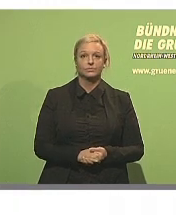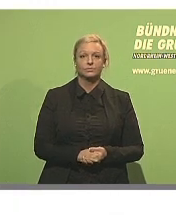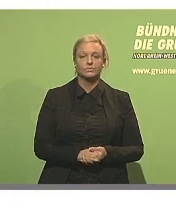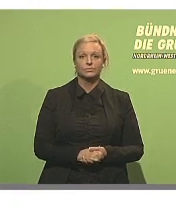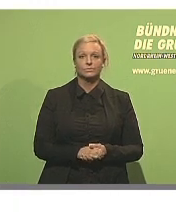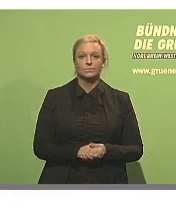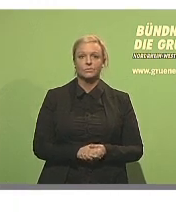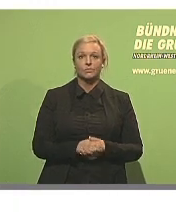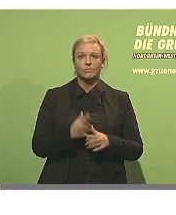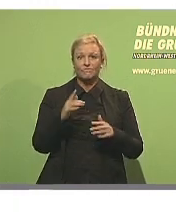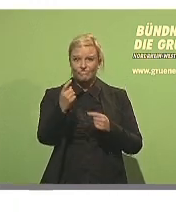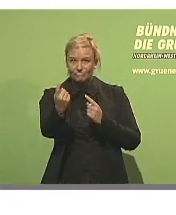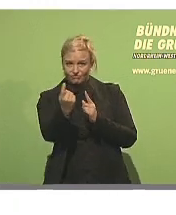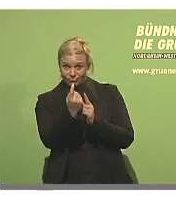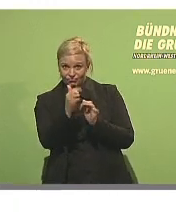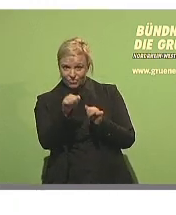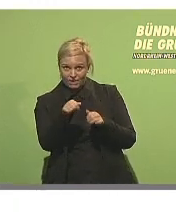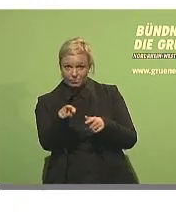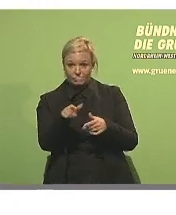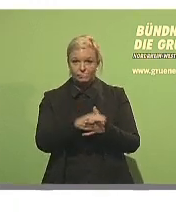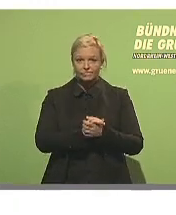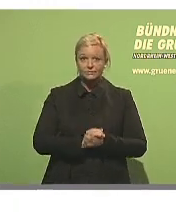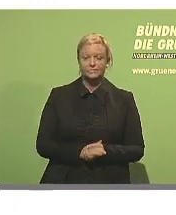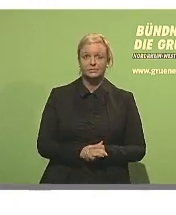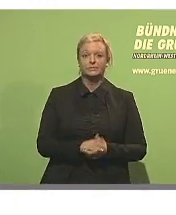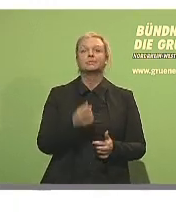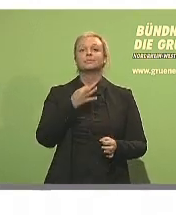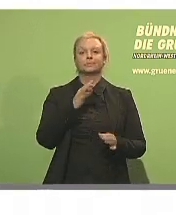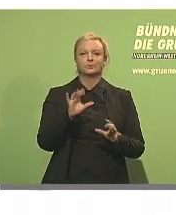Vielleicht kommst du uns einmal kurz entgegen. Ah, da.